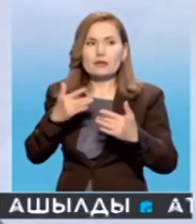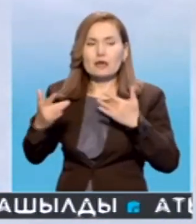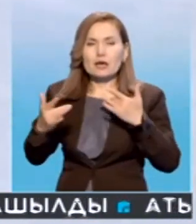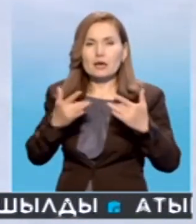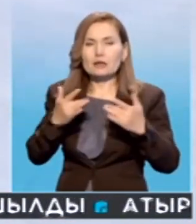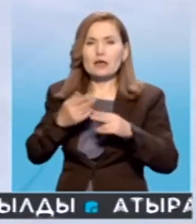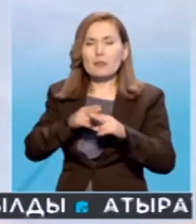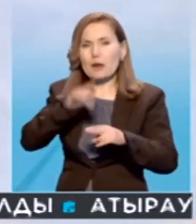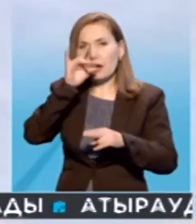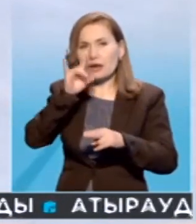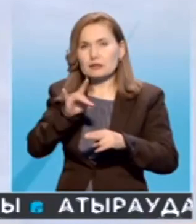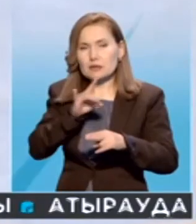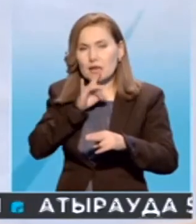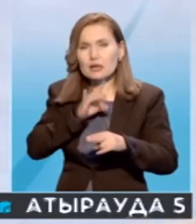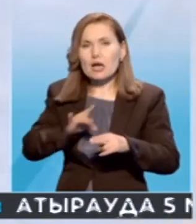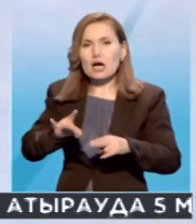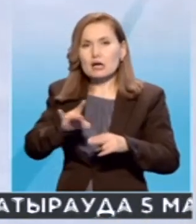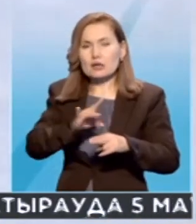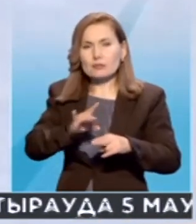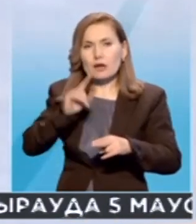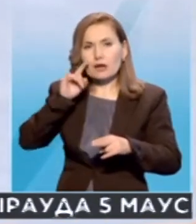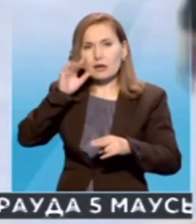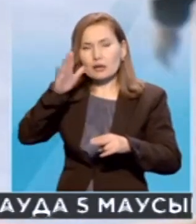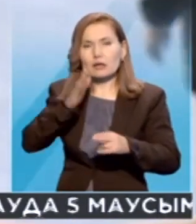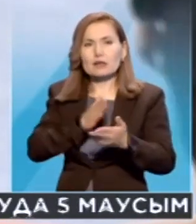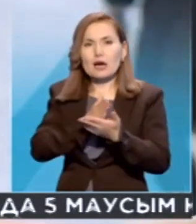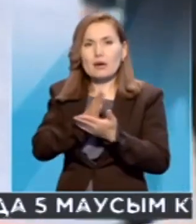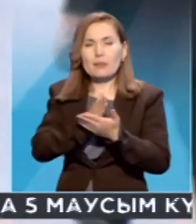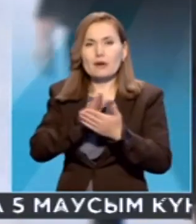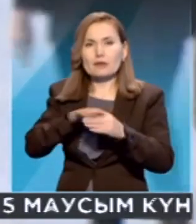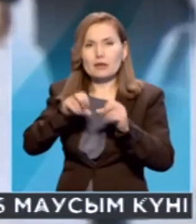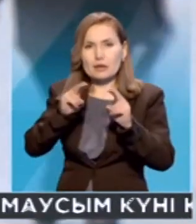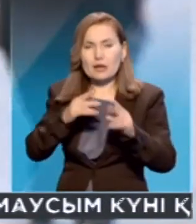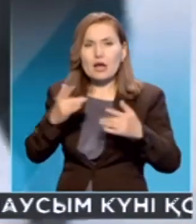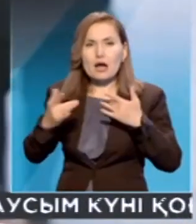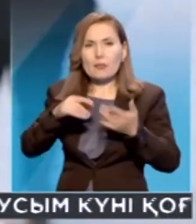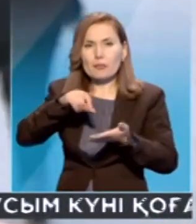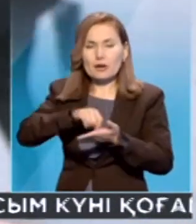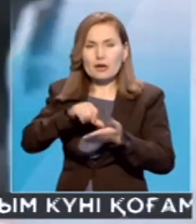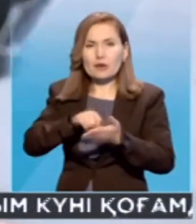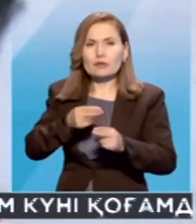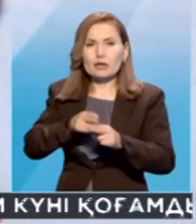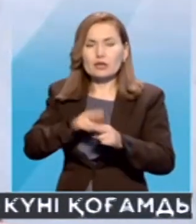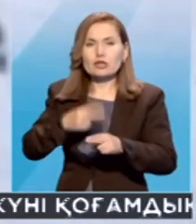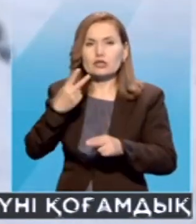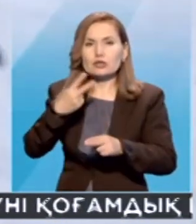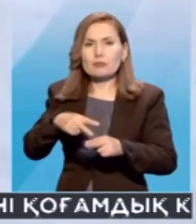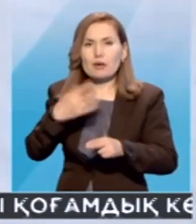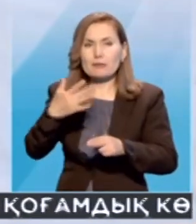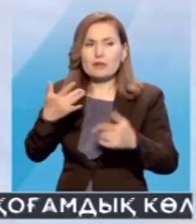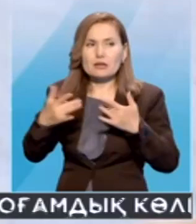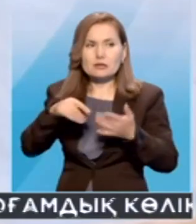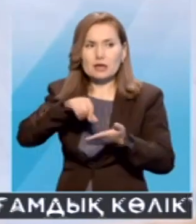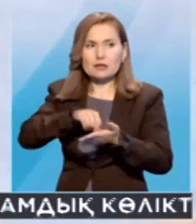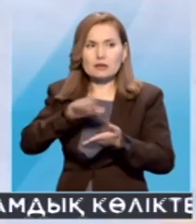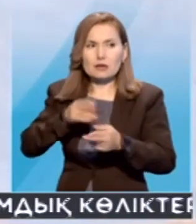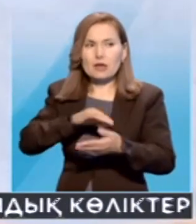концертте Қазақстан эстрада жұлдыздары, еңбек сіңірген майталмандары 25-тен астам.